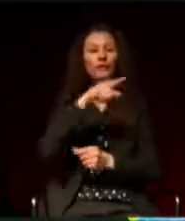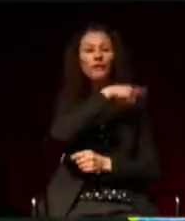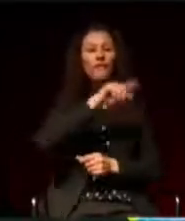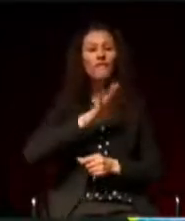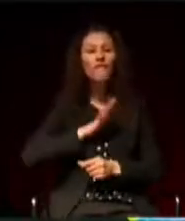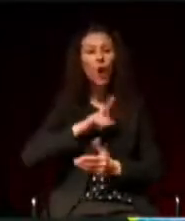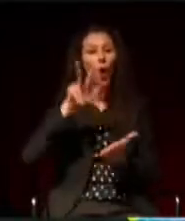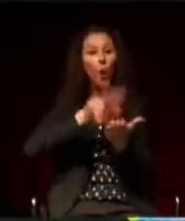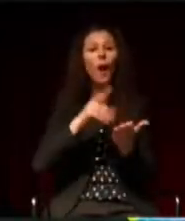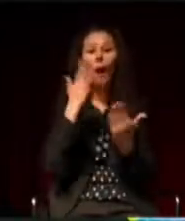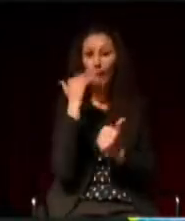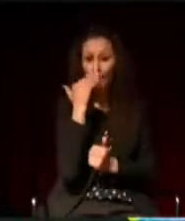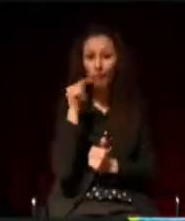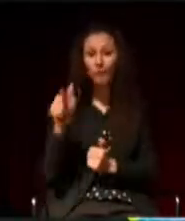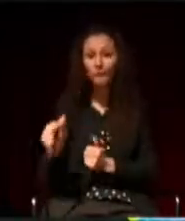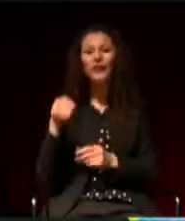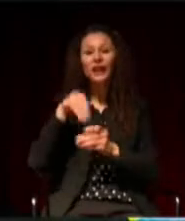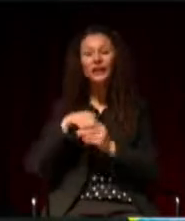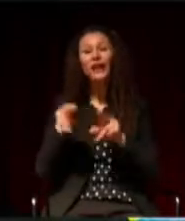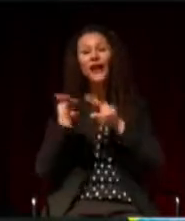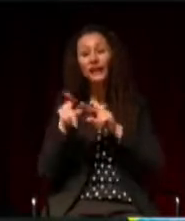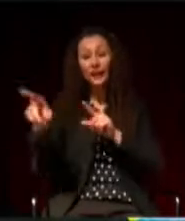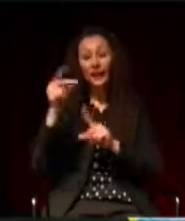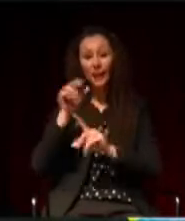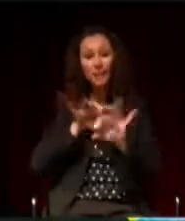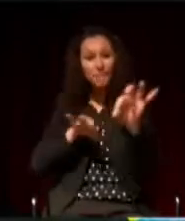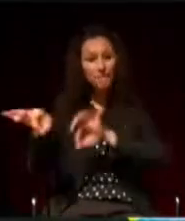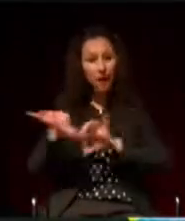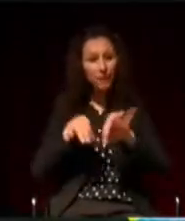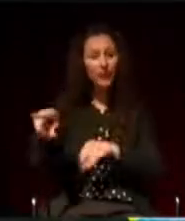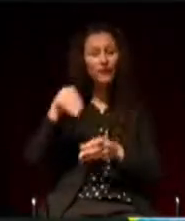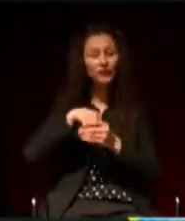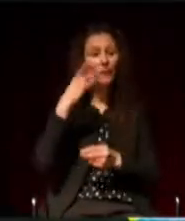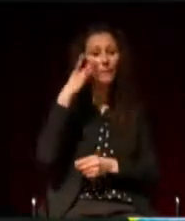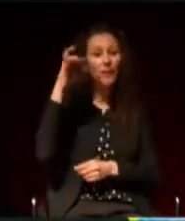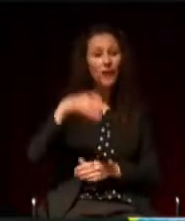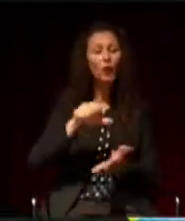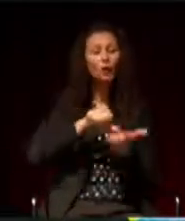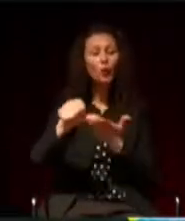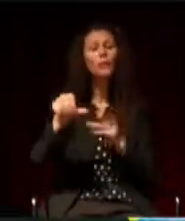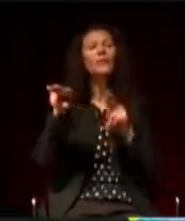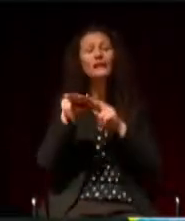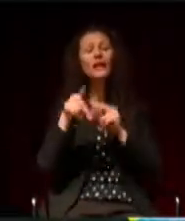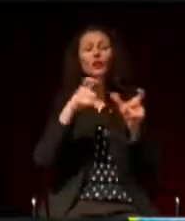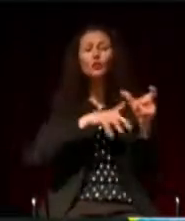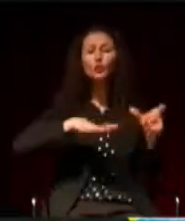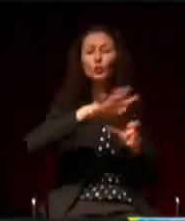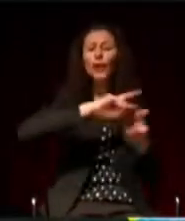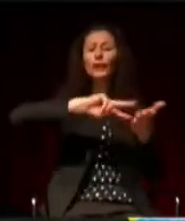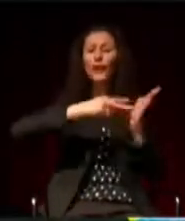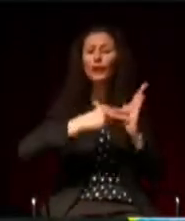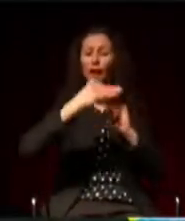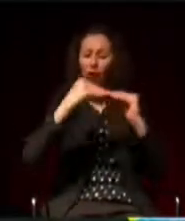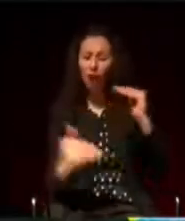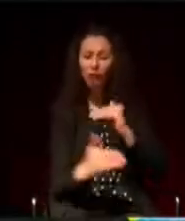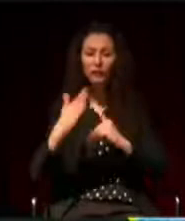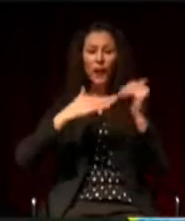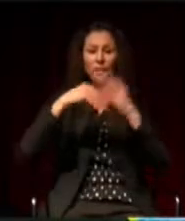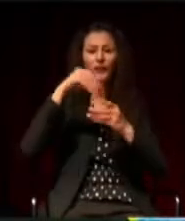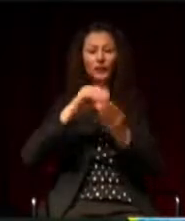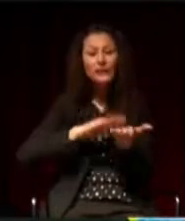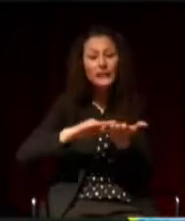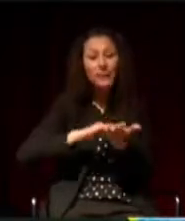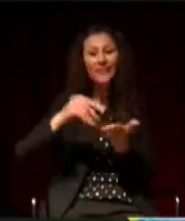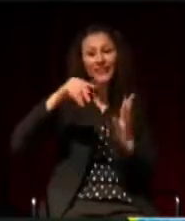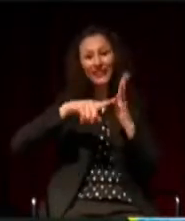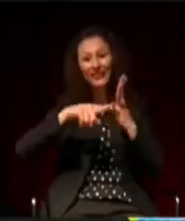işlenerek onaylanmadan ve kadastral imar parselinin imar planında belirlenen tüm kentsel, sosyal ve teknik altyapı alanlarının zemin ve